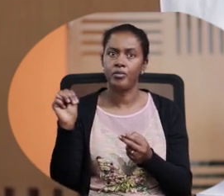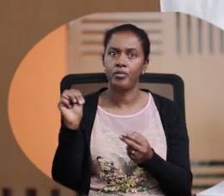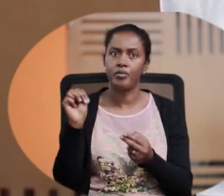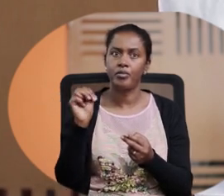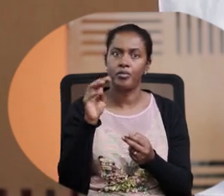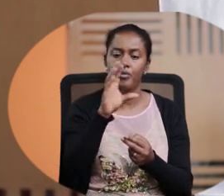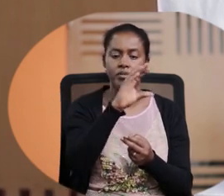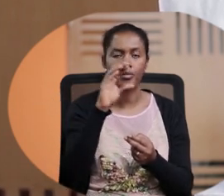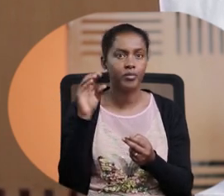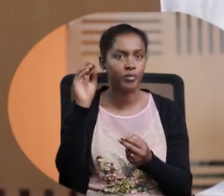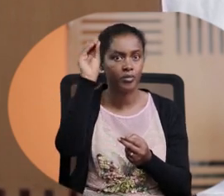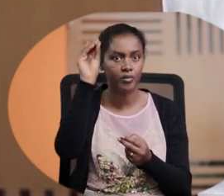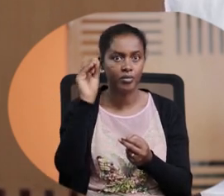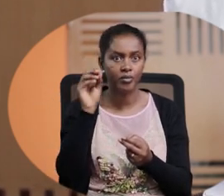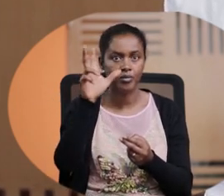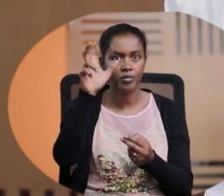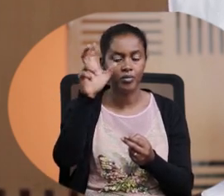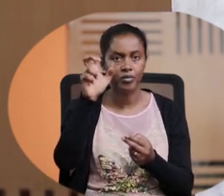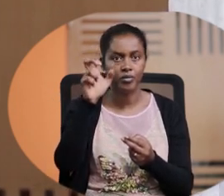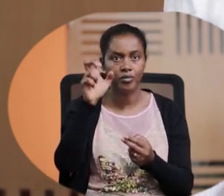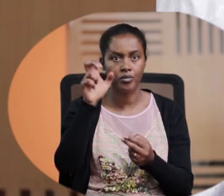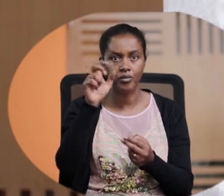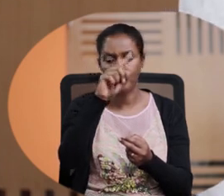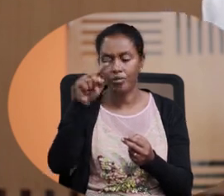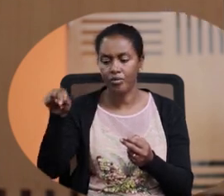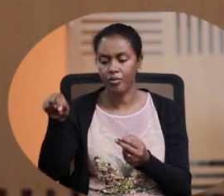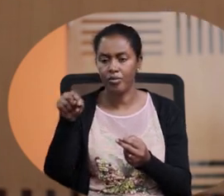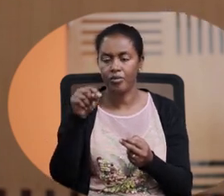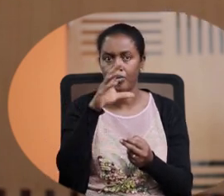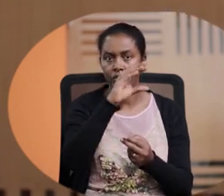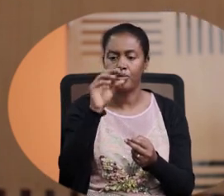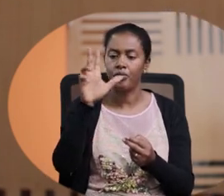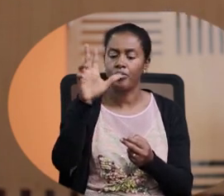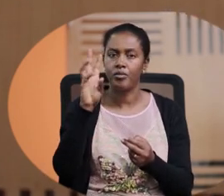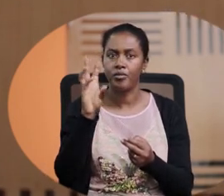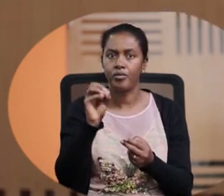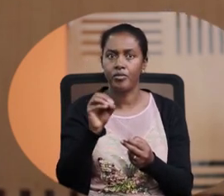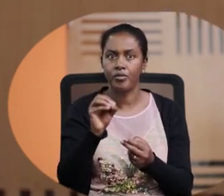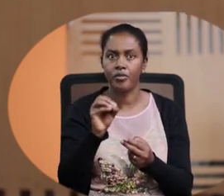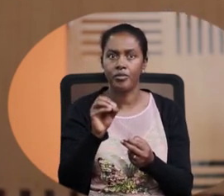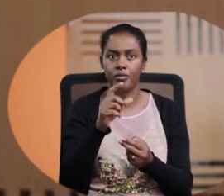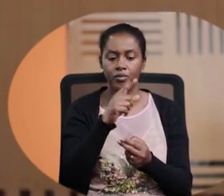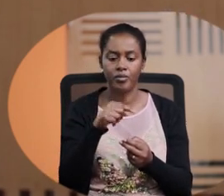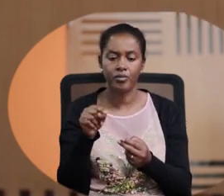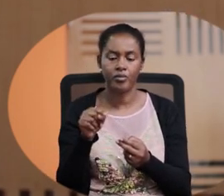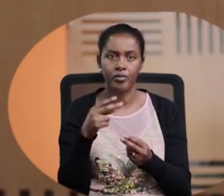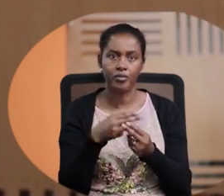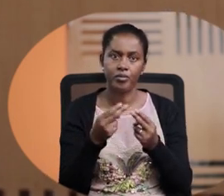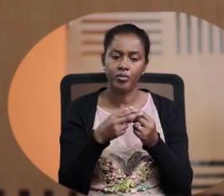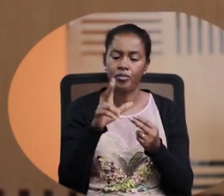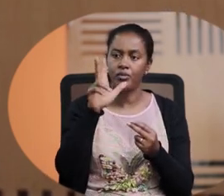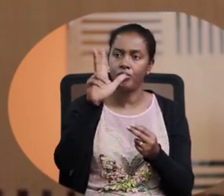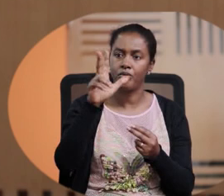kan dibba sadif jatama yofdan soddoma irra dibba ba isu dibba